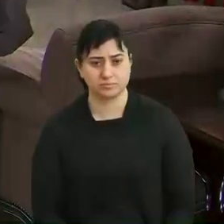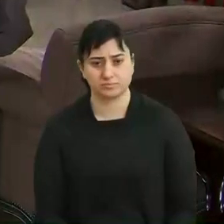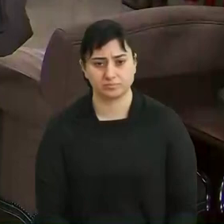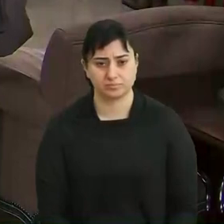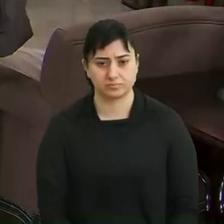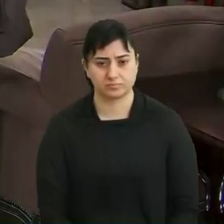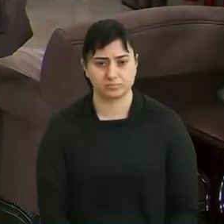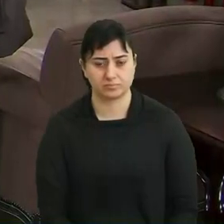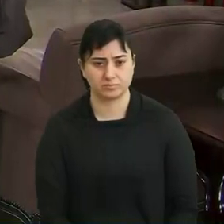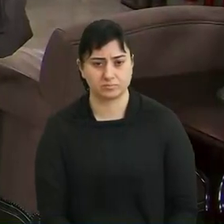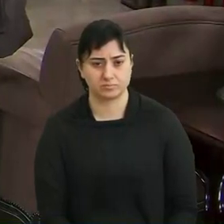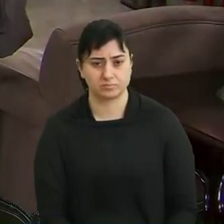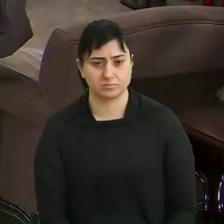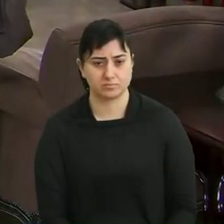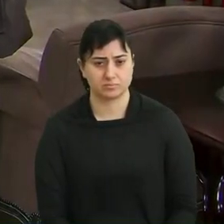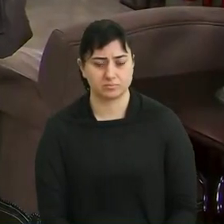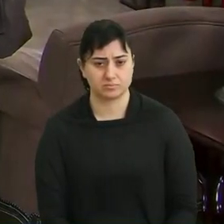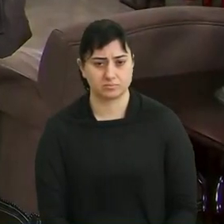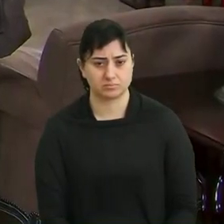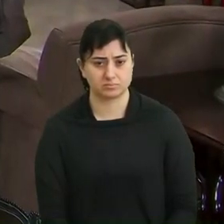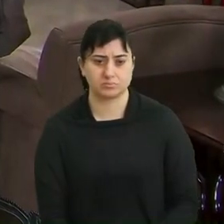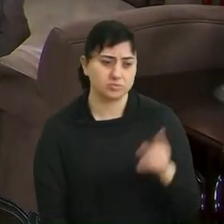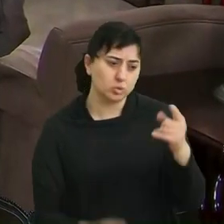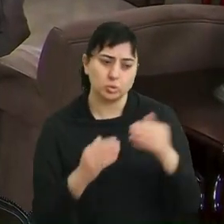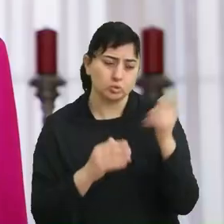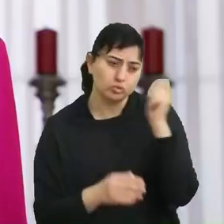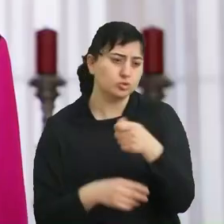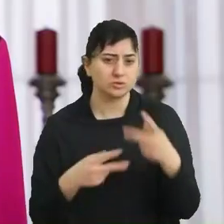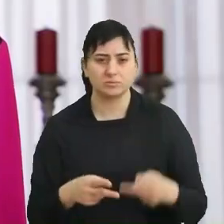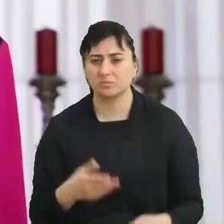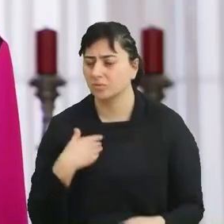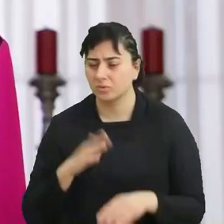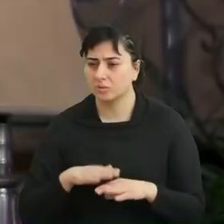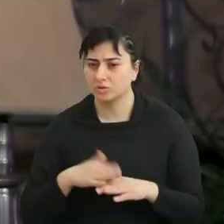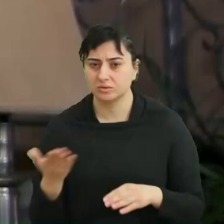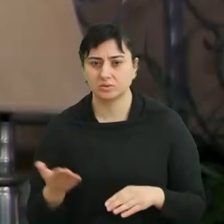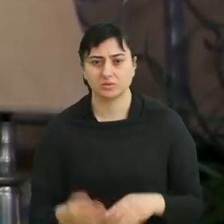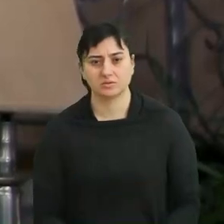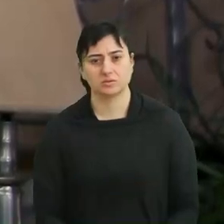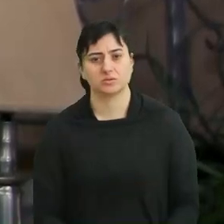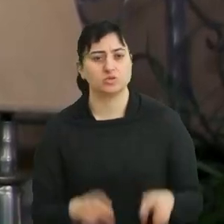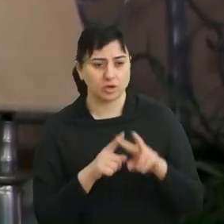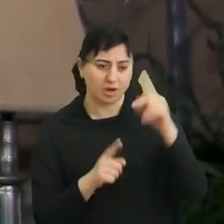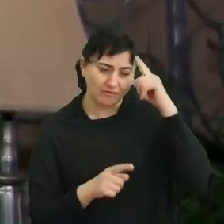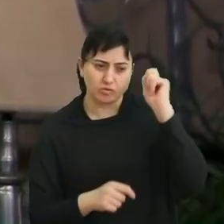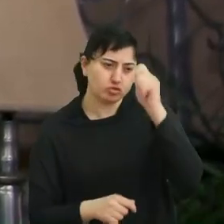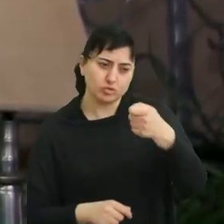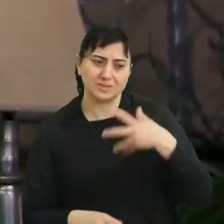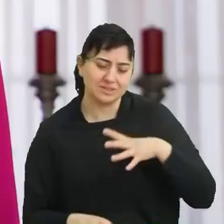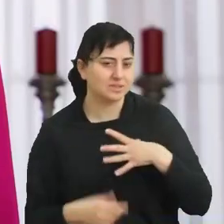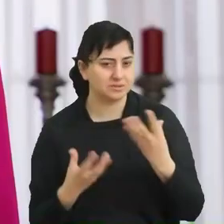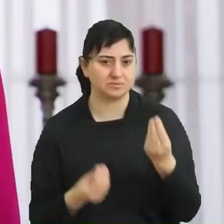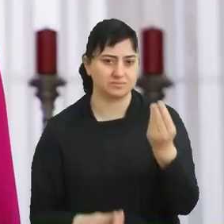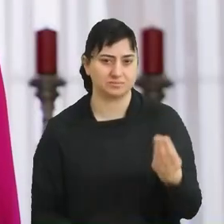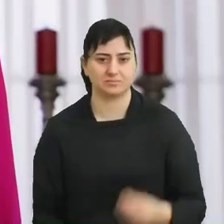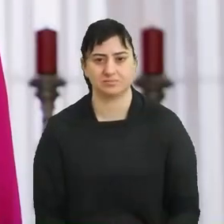üzerindeki gümüş kupayı verdi. Hani işini görür mü? Bu ne? Bu ne yapacağım bununla? Nurhan'ın kafasına falan vurmak istersen